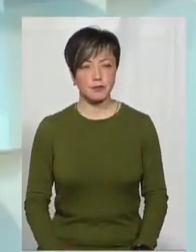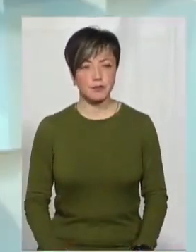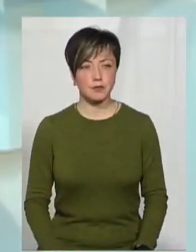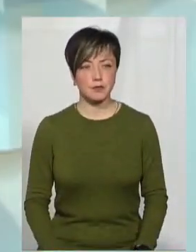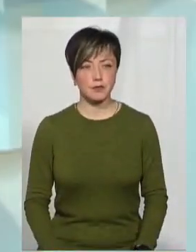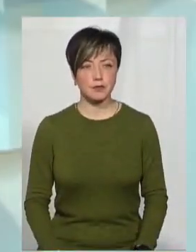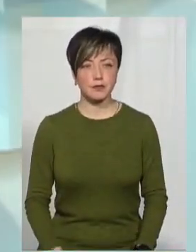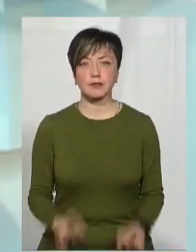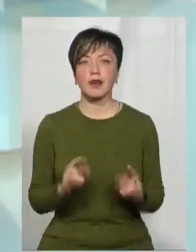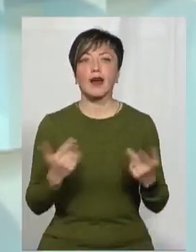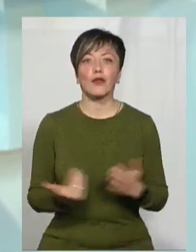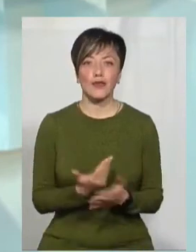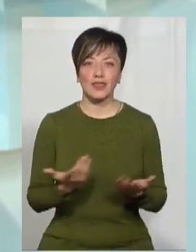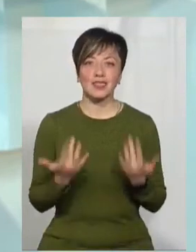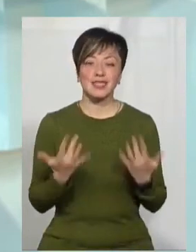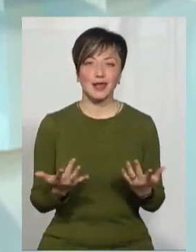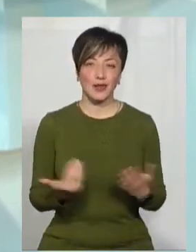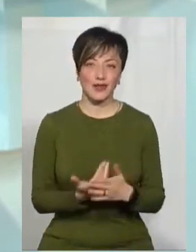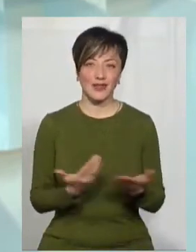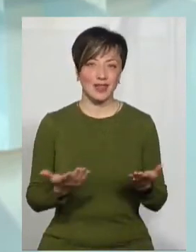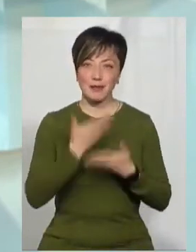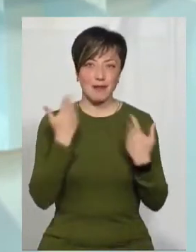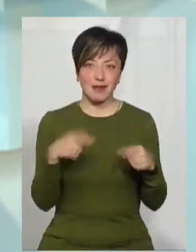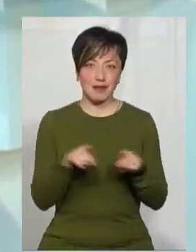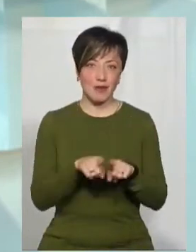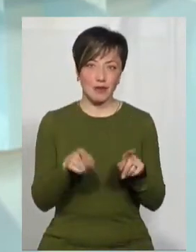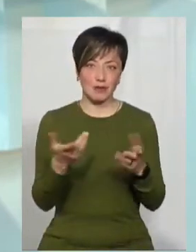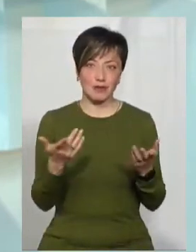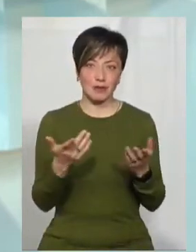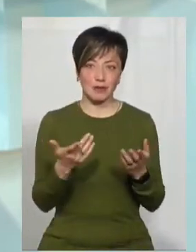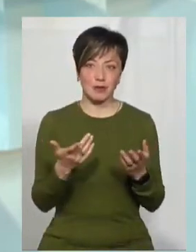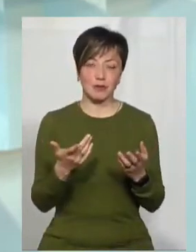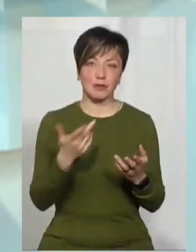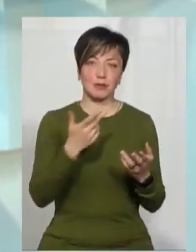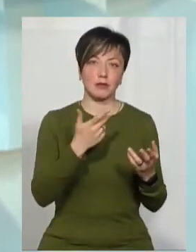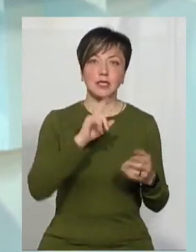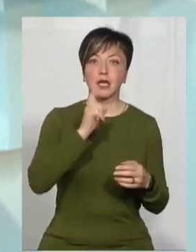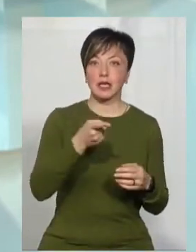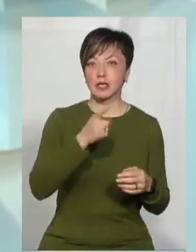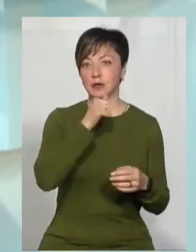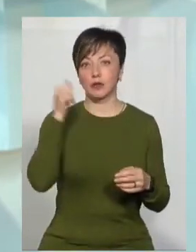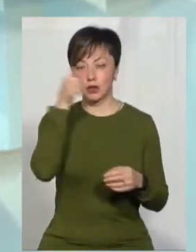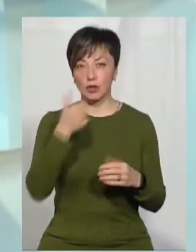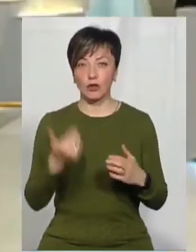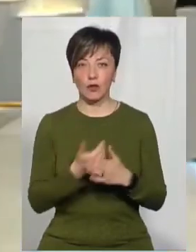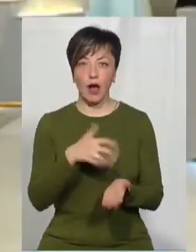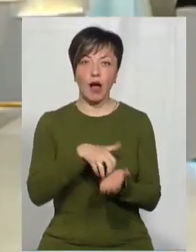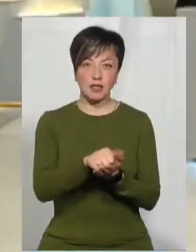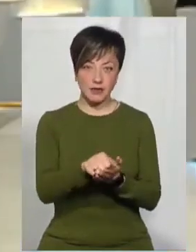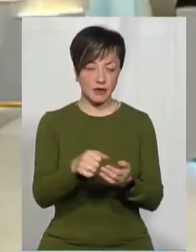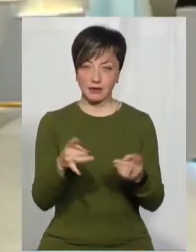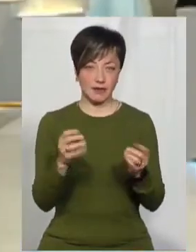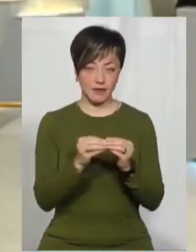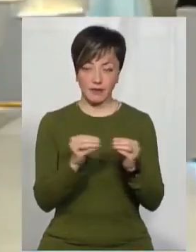Ну, наскільки нові? Наскільки нові? Ну, немає, тобто, знаєте, немає такого скачка, да, що от, якби, там, за рік, за минулий рік щось з'явилося. Пластик не